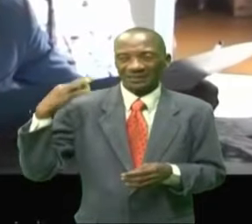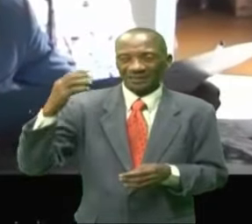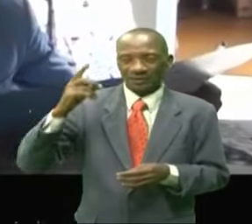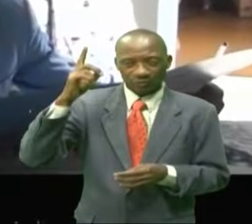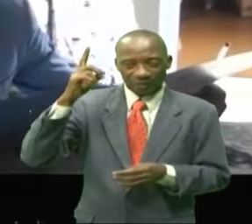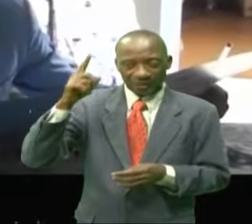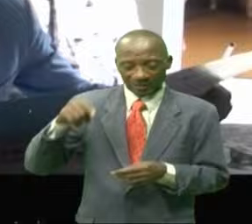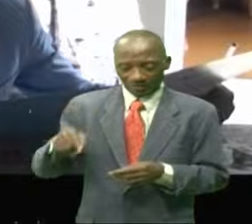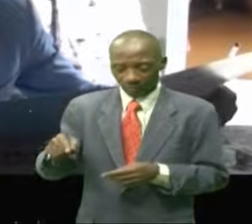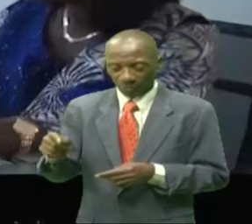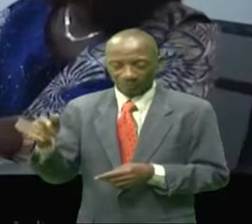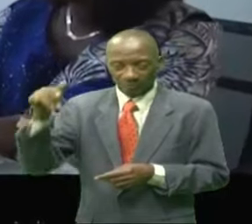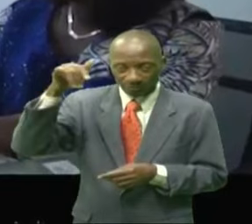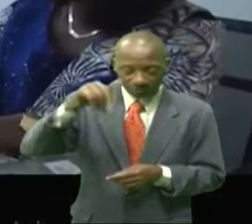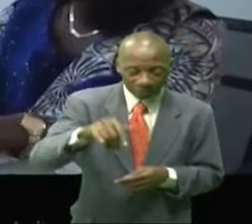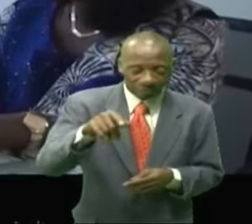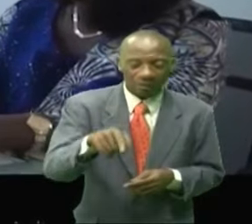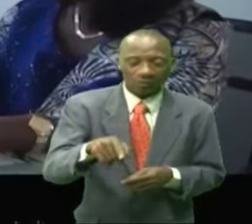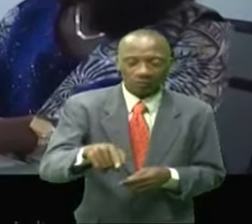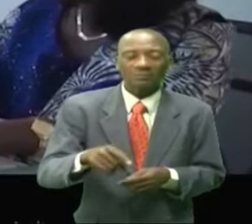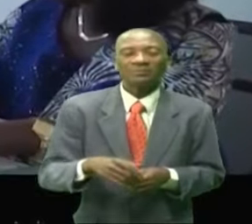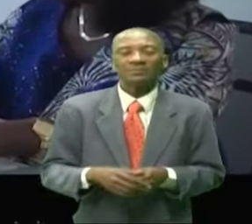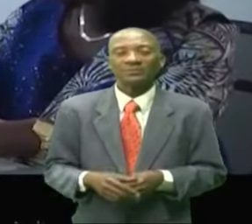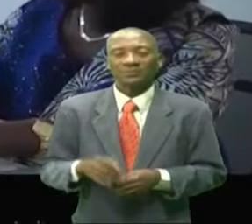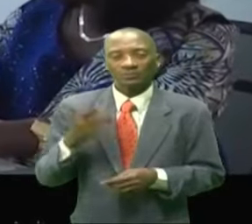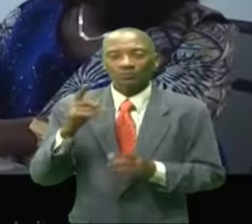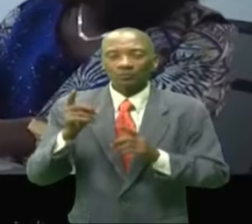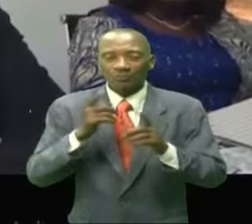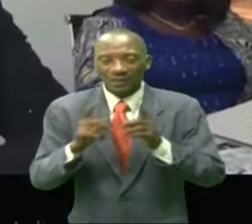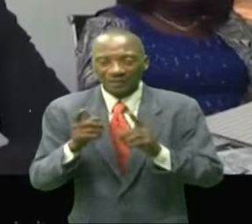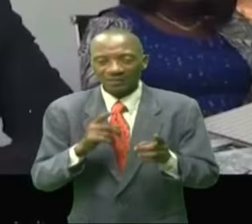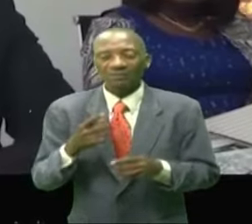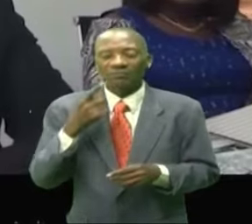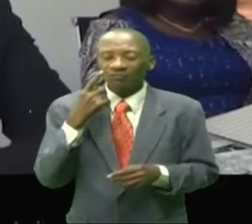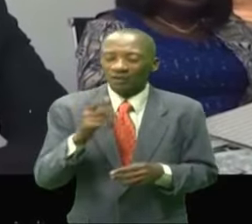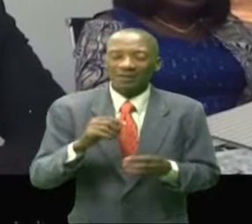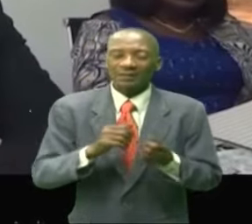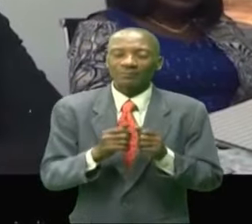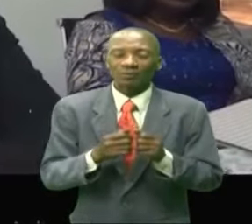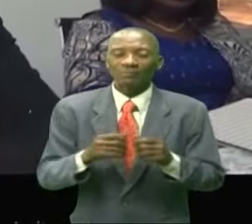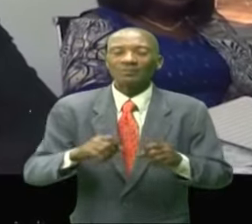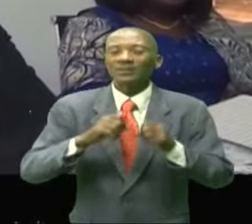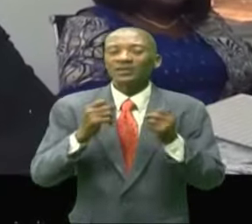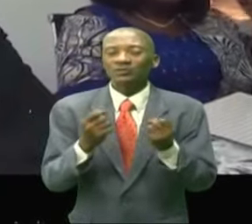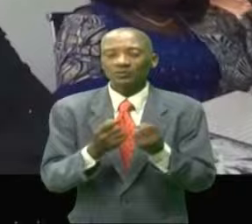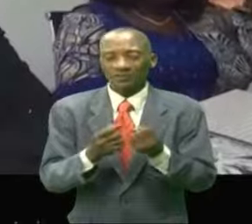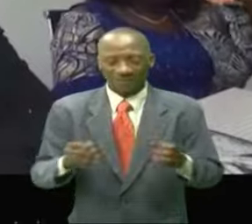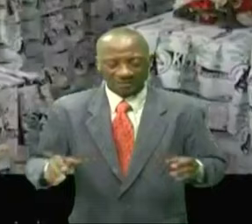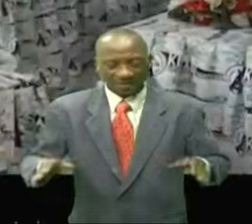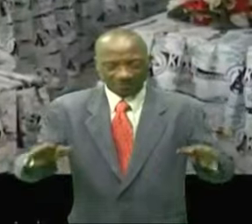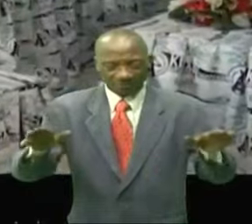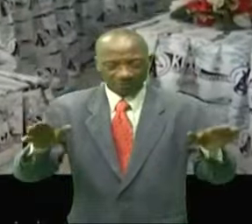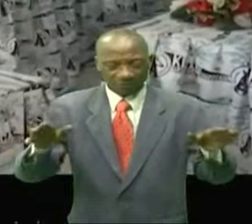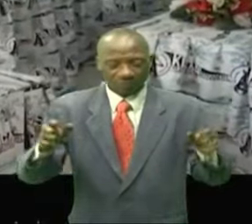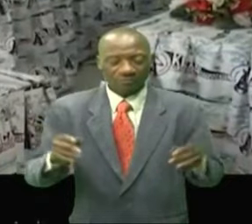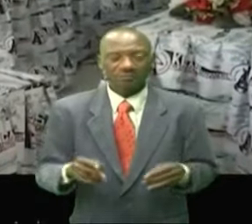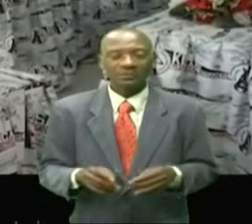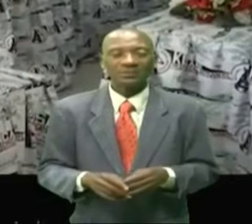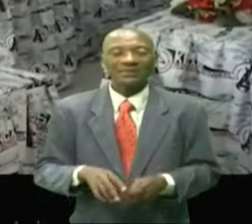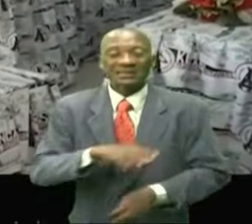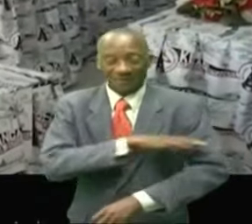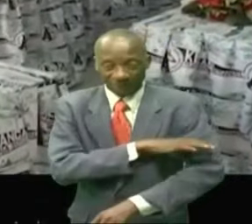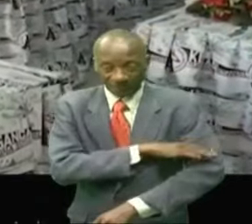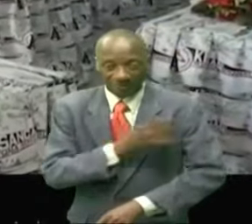Lokulalo-Lisambo qu'elle est à Kisangani pour clarifier les prérogatives exclusives reconnues à l'autorité de l'aviation civile en matière